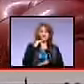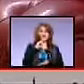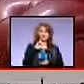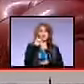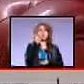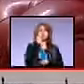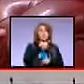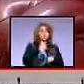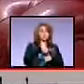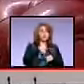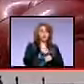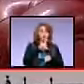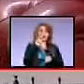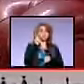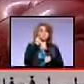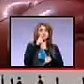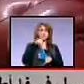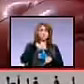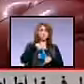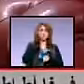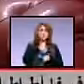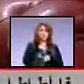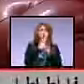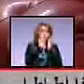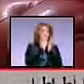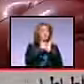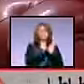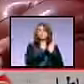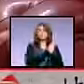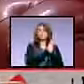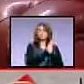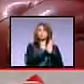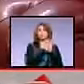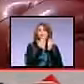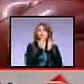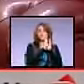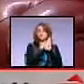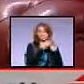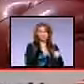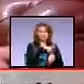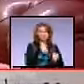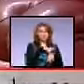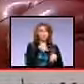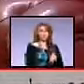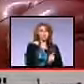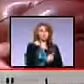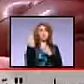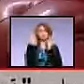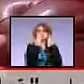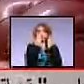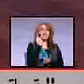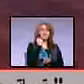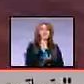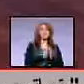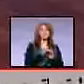في الاوردر وبال 16 ساعه وبيحفظ وبيخرج من المدرسه على الاستوديو على طول، فما فيش وقت للمذاكره ولا للبيت